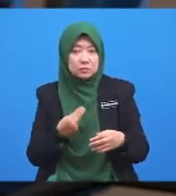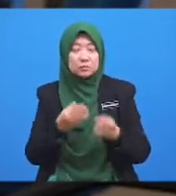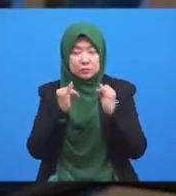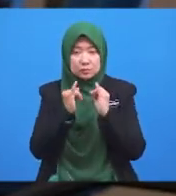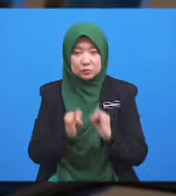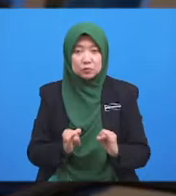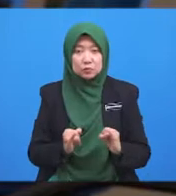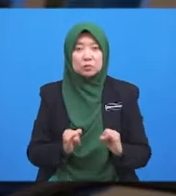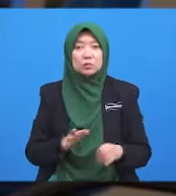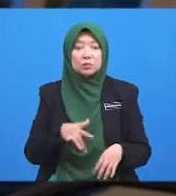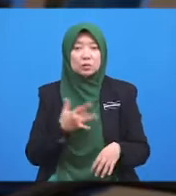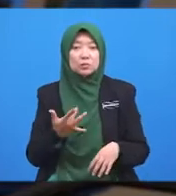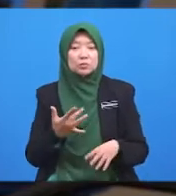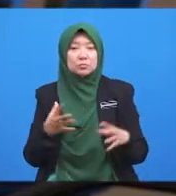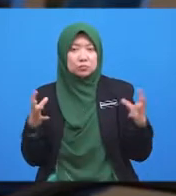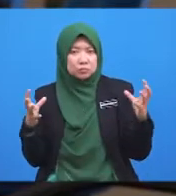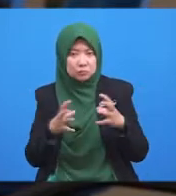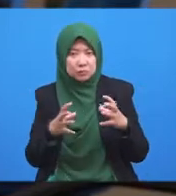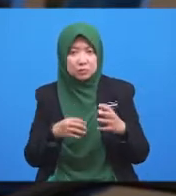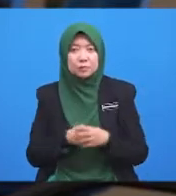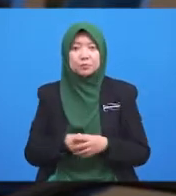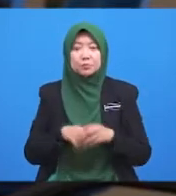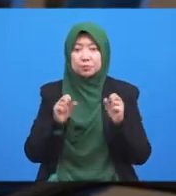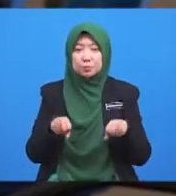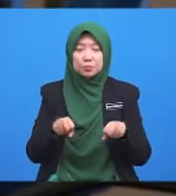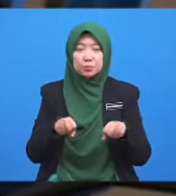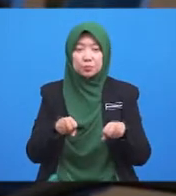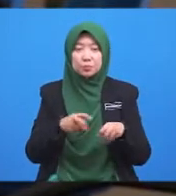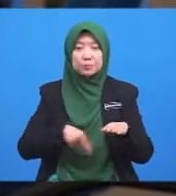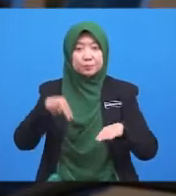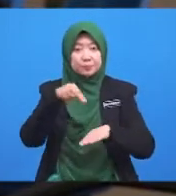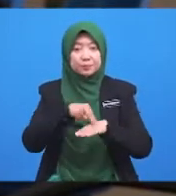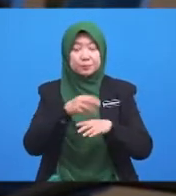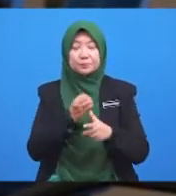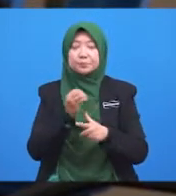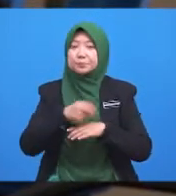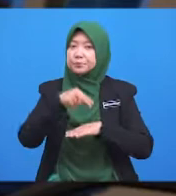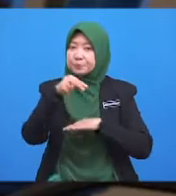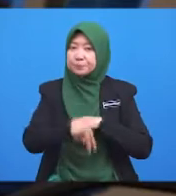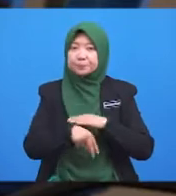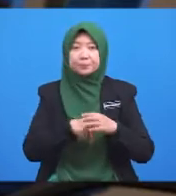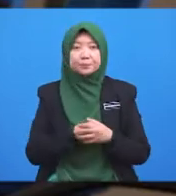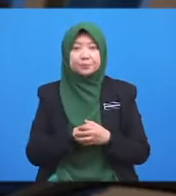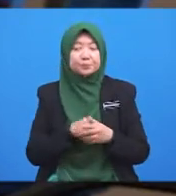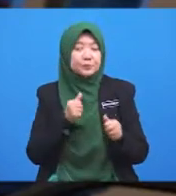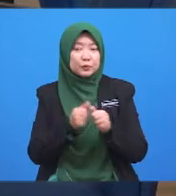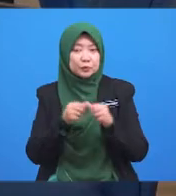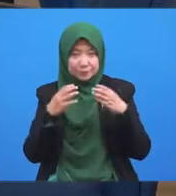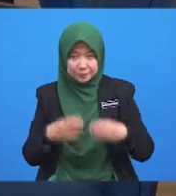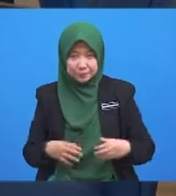pelanggan akan merasa cengkaman. Boleh menaikkan atau menurunkan intensiti ikut keperluan